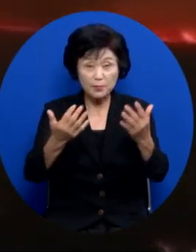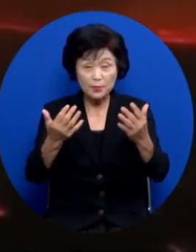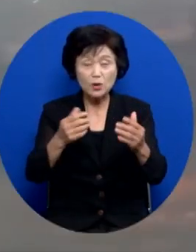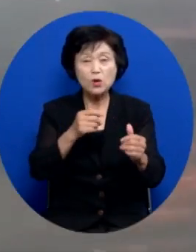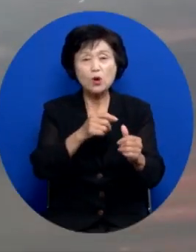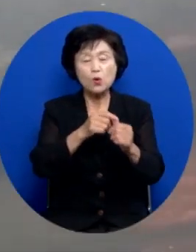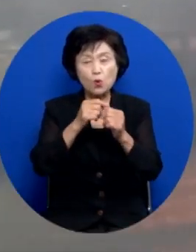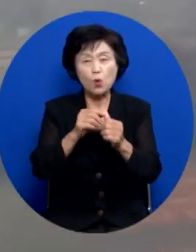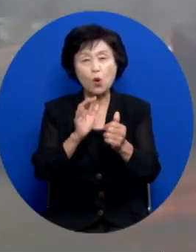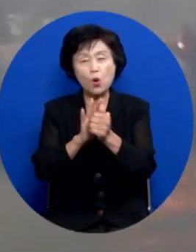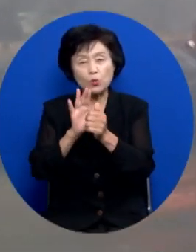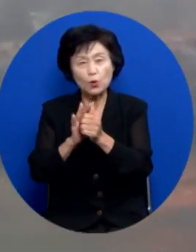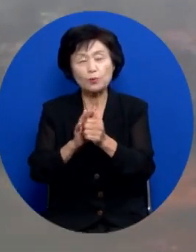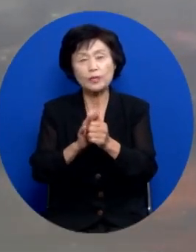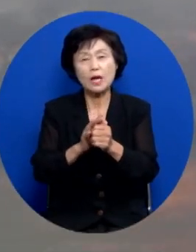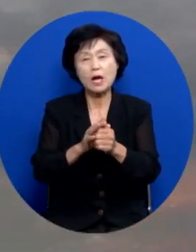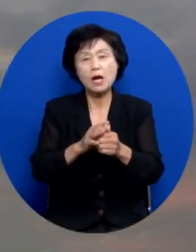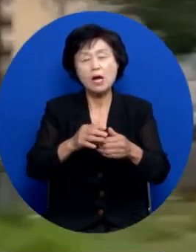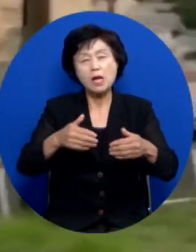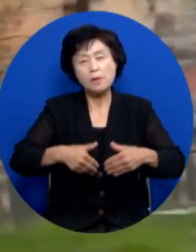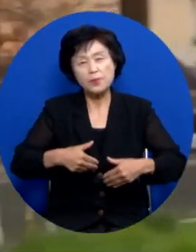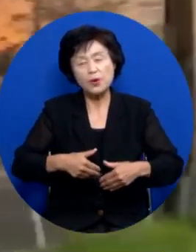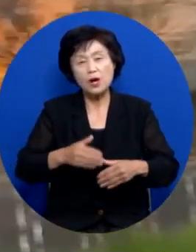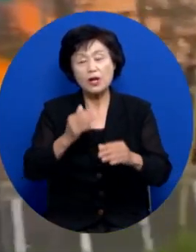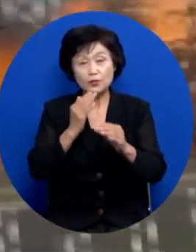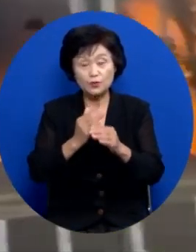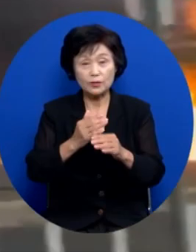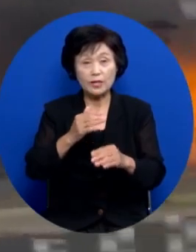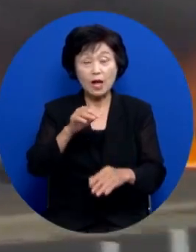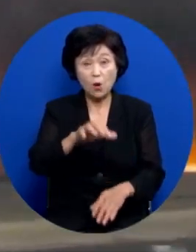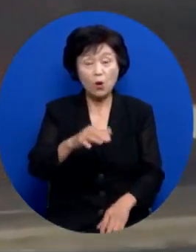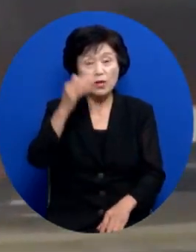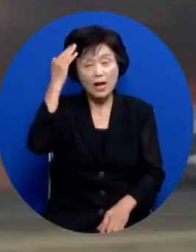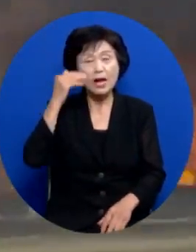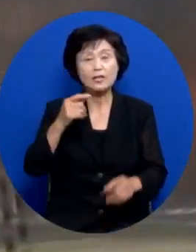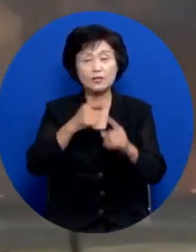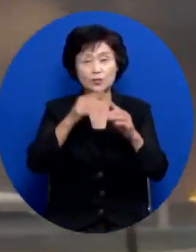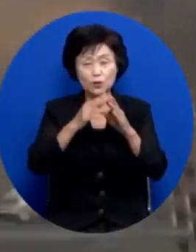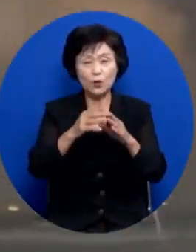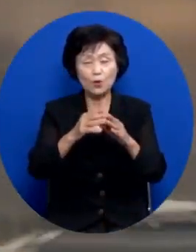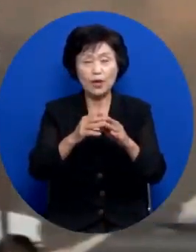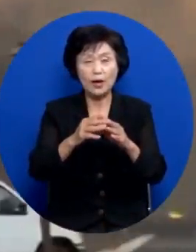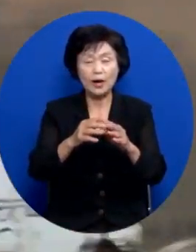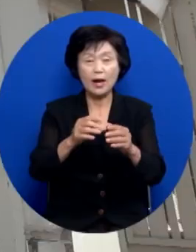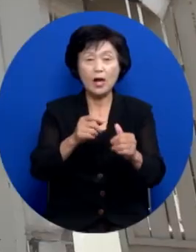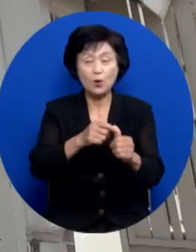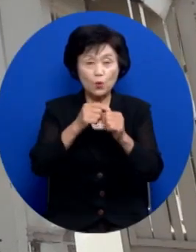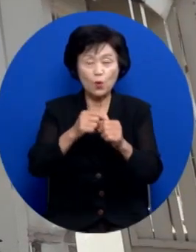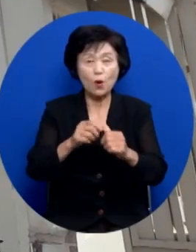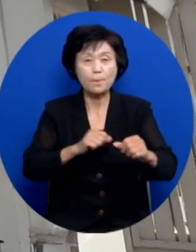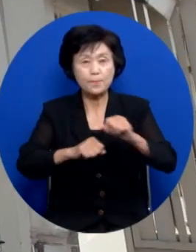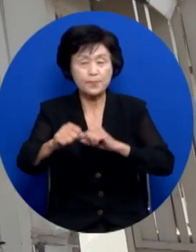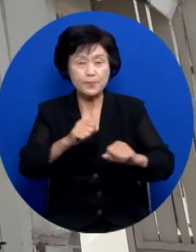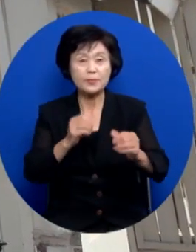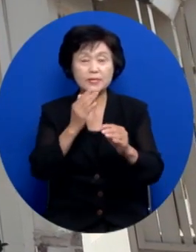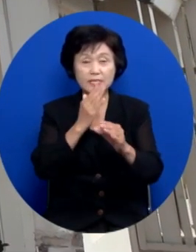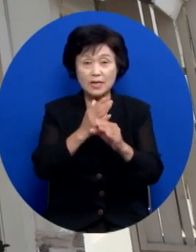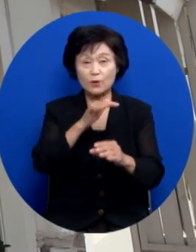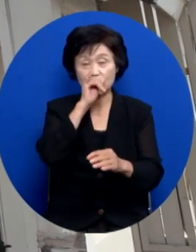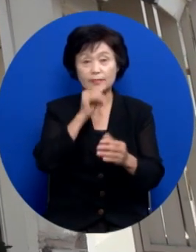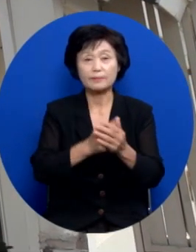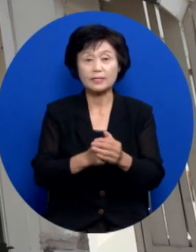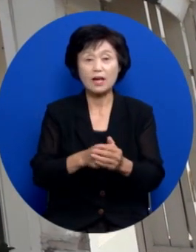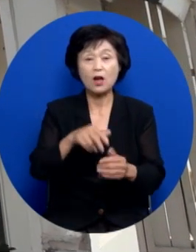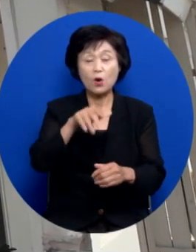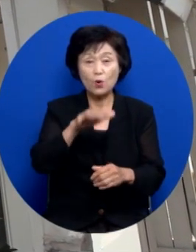지원이 절실한 가운데 현지 한인교회가 발벗고 나섰습니다. 현재 마우이 순복음교회는 주